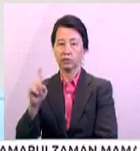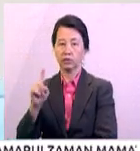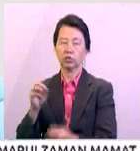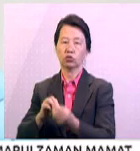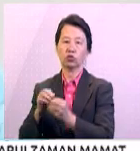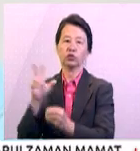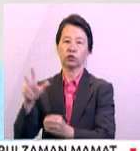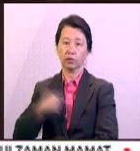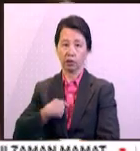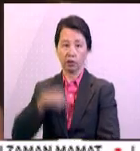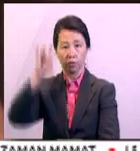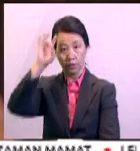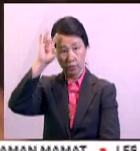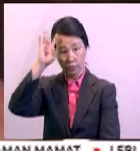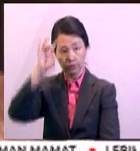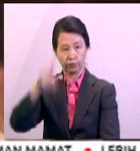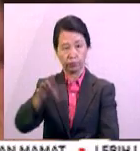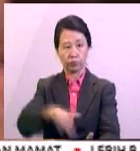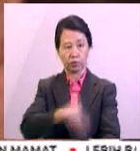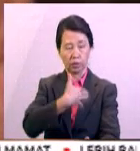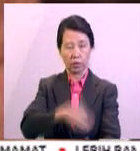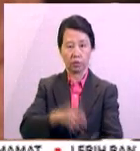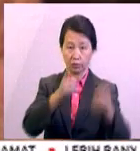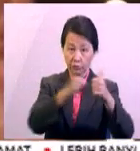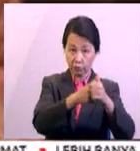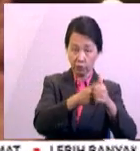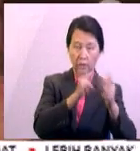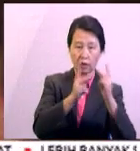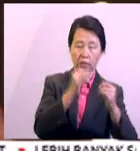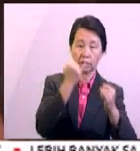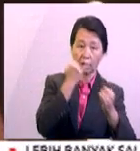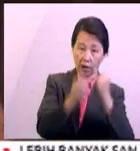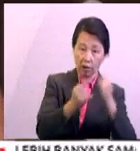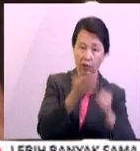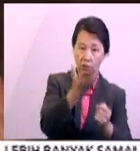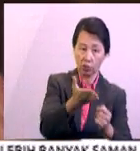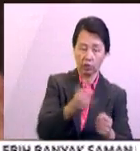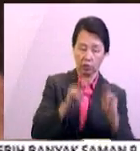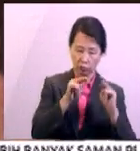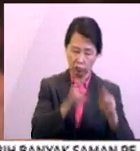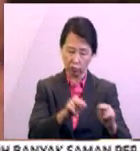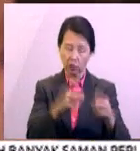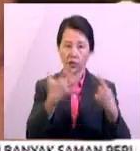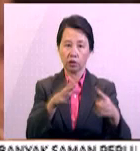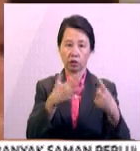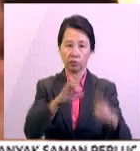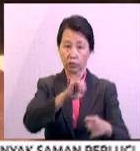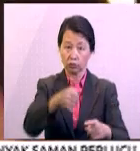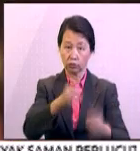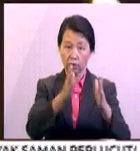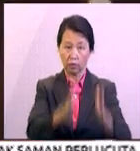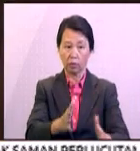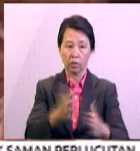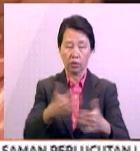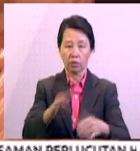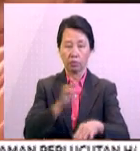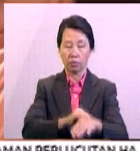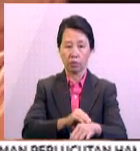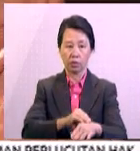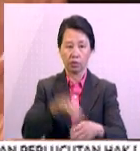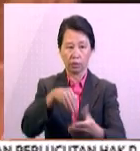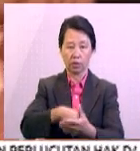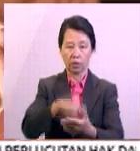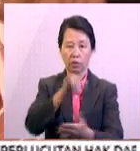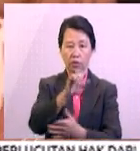saya. InsyaAllah. Lagu single pertamanya Kata Akhirmu kini ditonton lebih 15 juta penonton dalam masa sawang